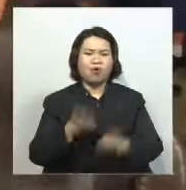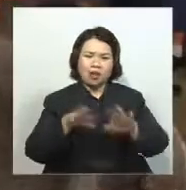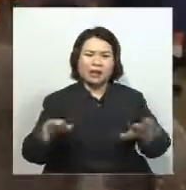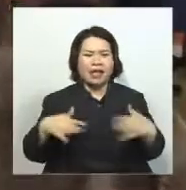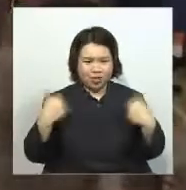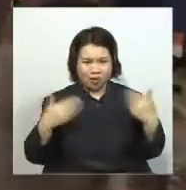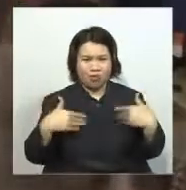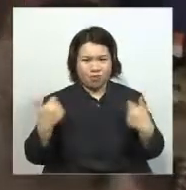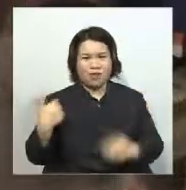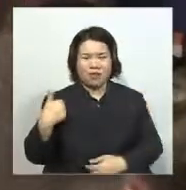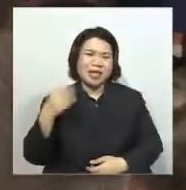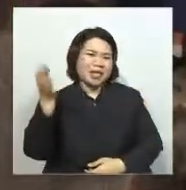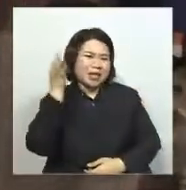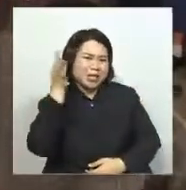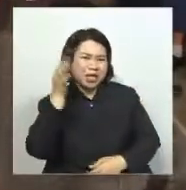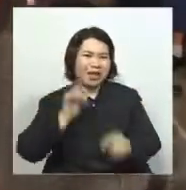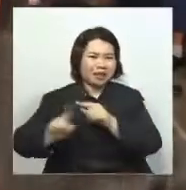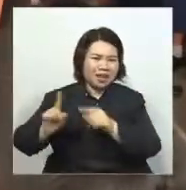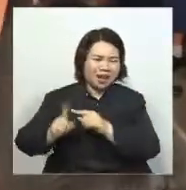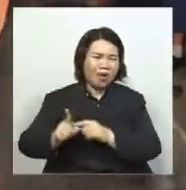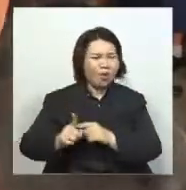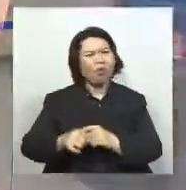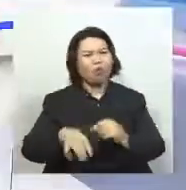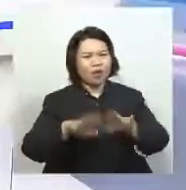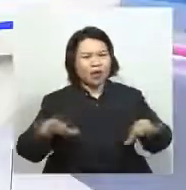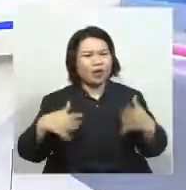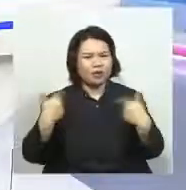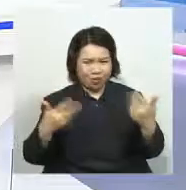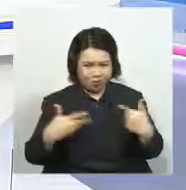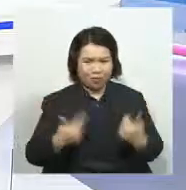องๆหนูๆสนุกจริงๆเสียงซาวที่แทรกเข้ามาเนี่ยโหเด็กๆคึกครื้นกันมากนะคะ